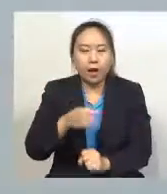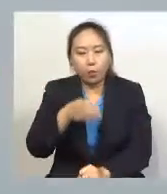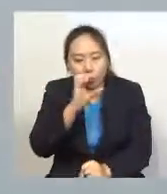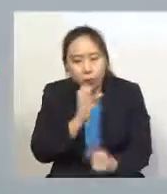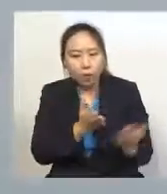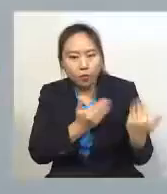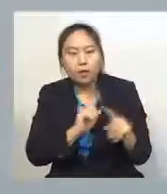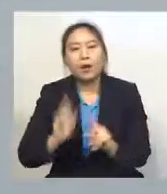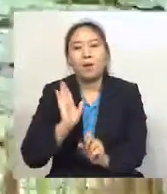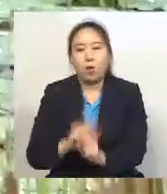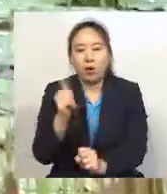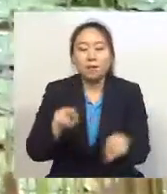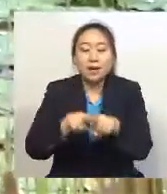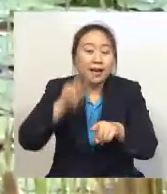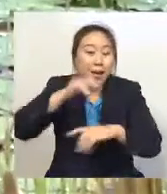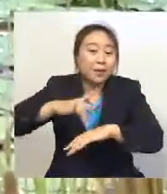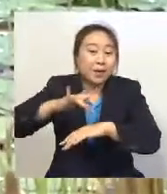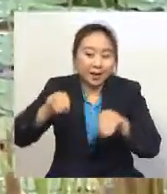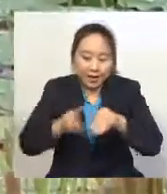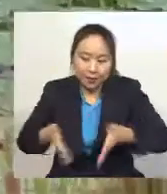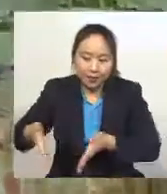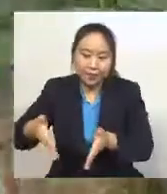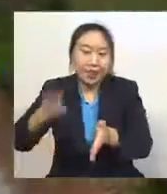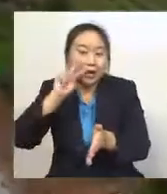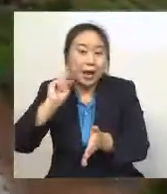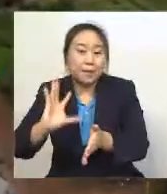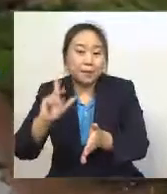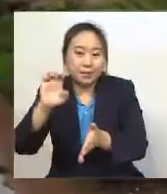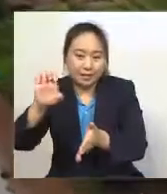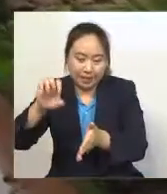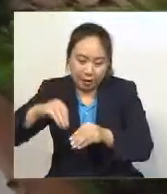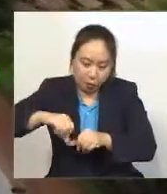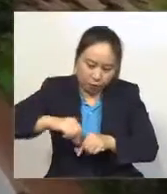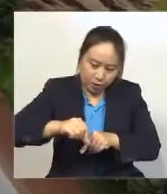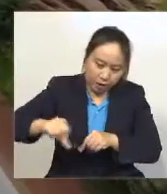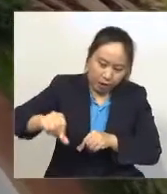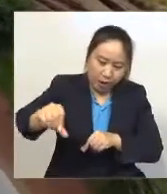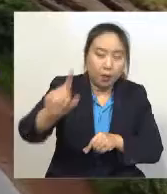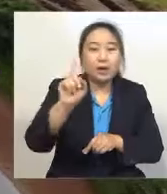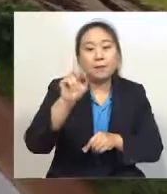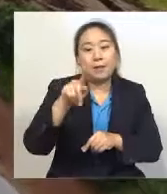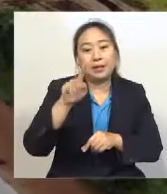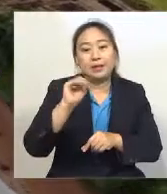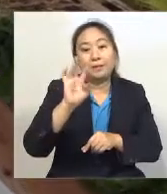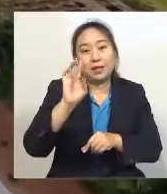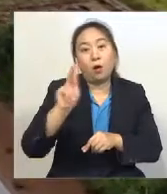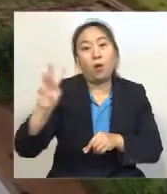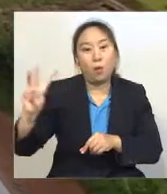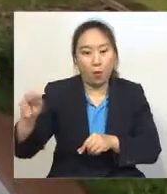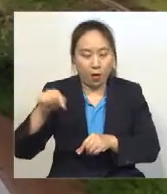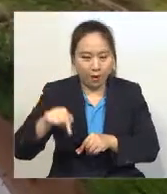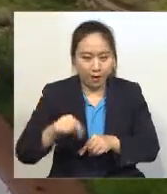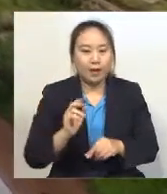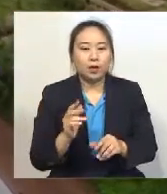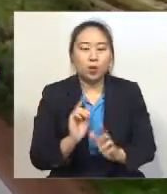เช่นเดียวกับแหล่งน้ำธรรมชาติริมฝั่งแม่น้ำชีตลอดสายที่มีความยาวกว่า 1,047 กิโลเมตรเป็นผลพวงจากการ